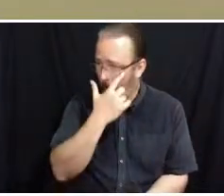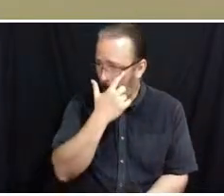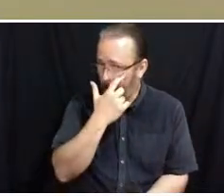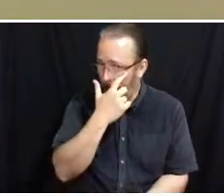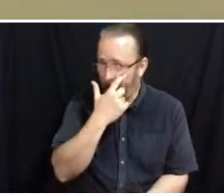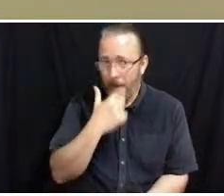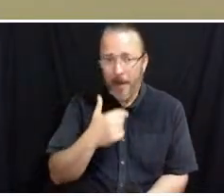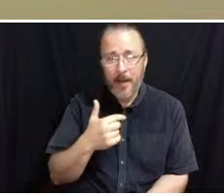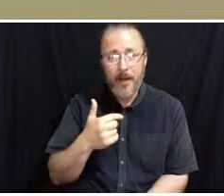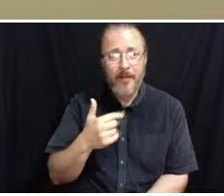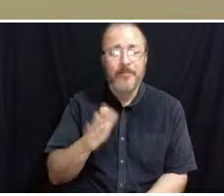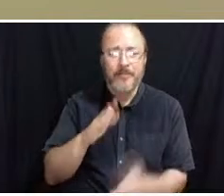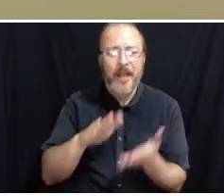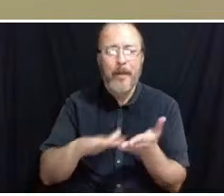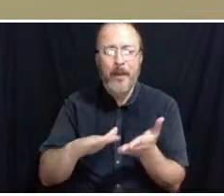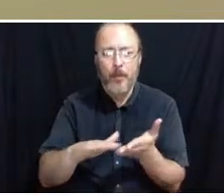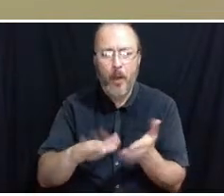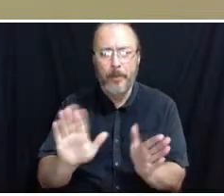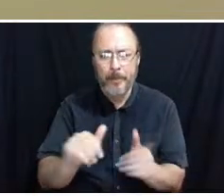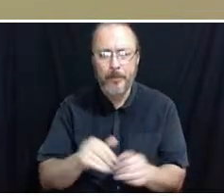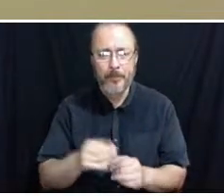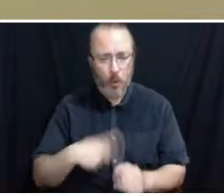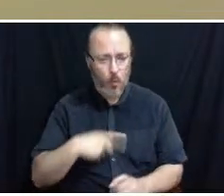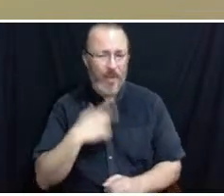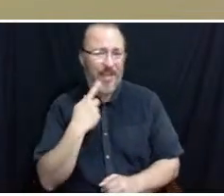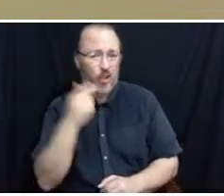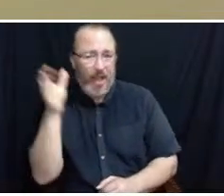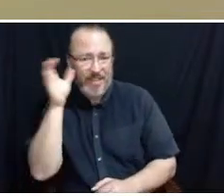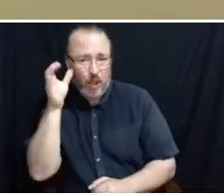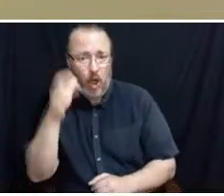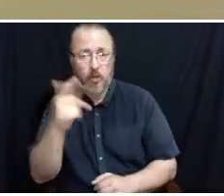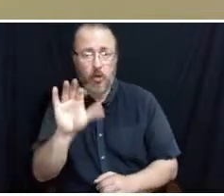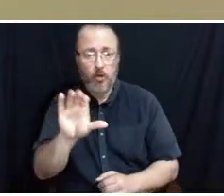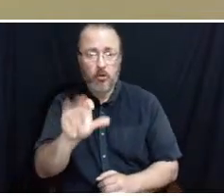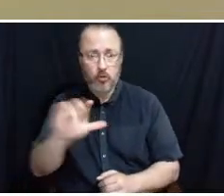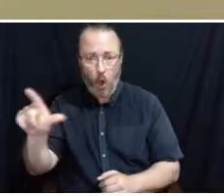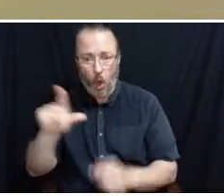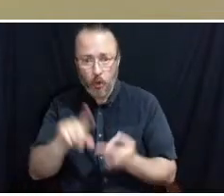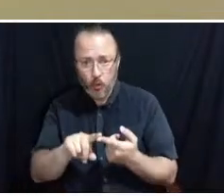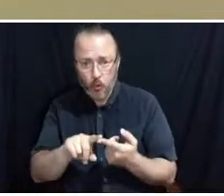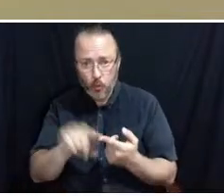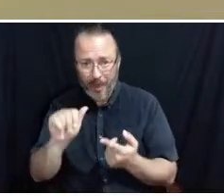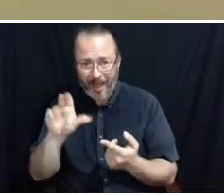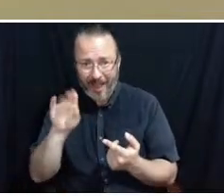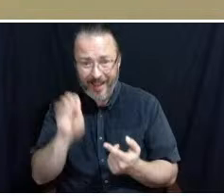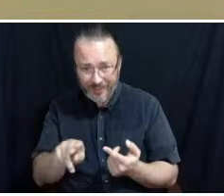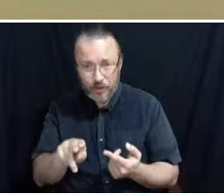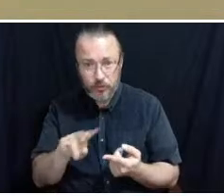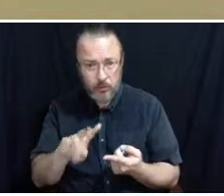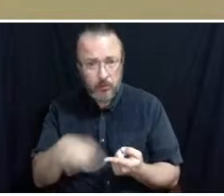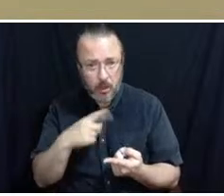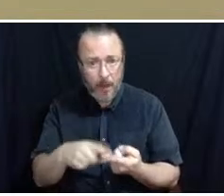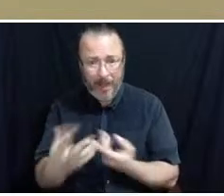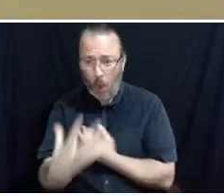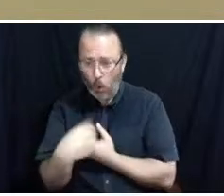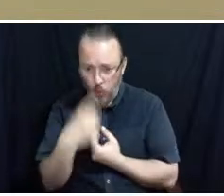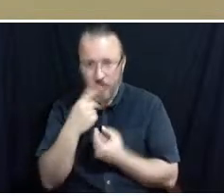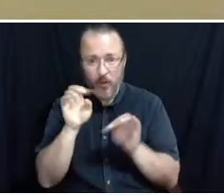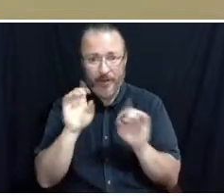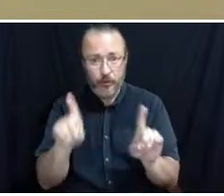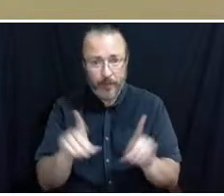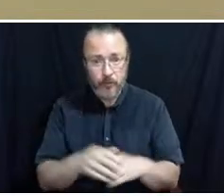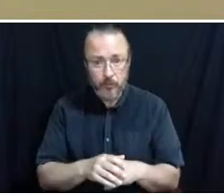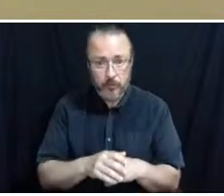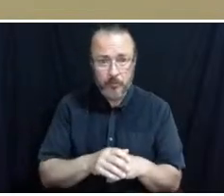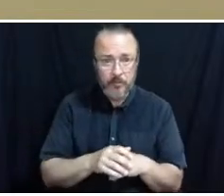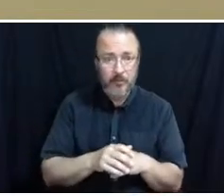Je vous prie de m'excuser. Nous venons d'entendre un appel à l'action émanant du rapport GEM qui souligne les pierres angulaires de l'inclusion dans